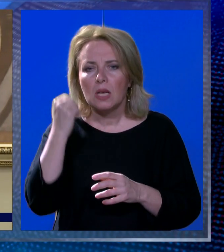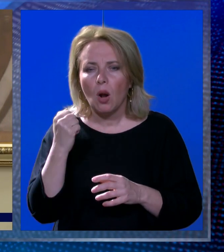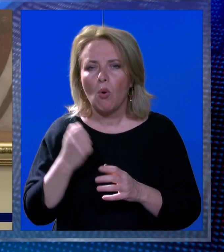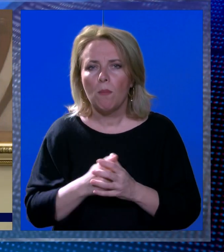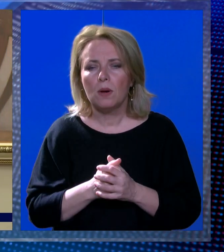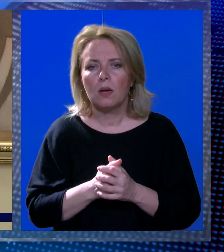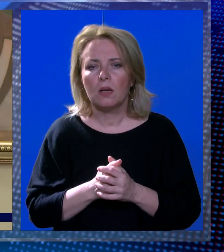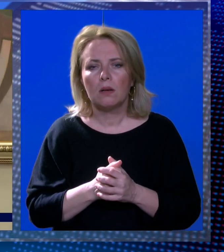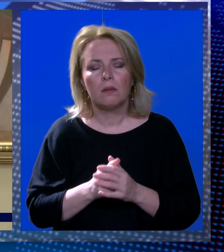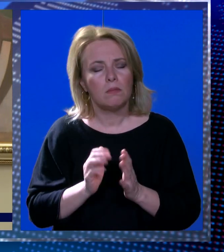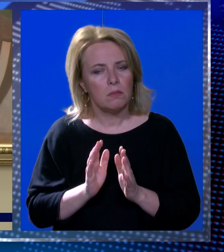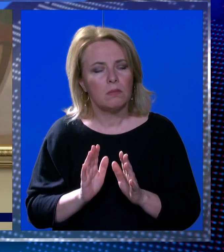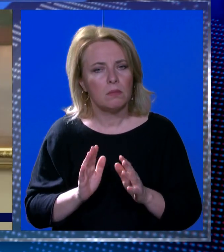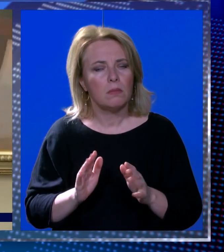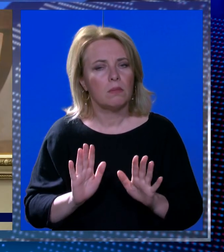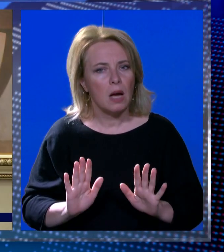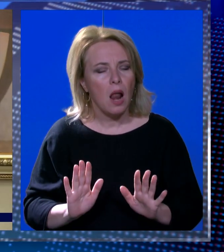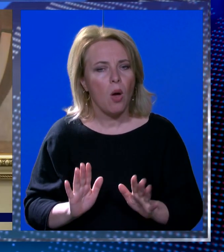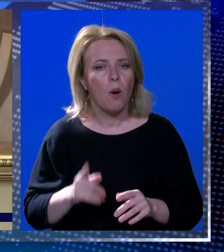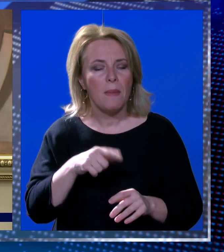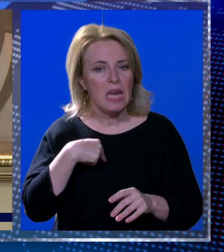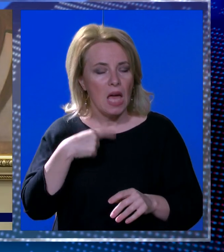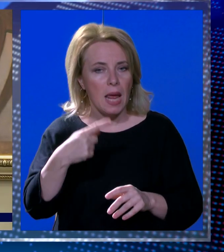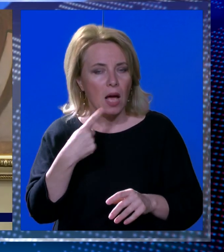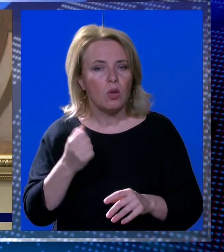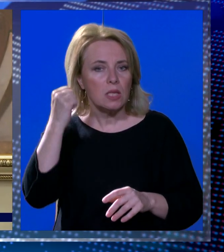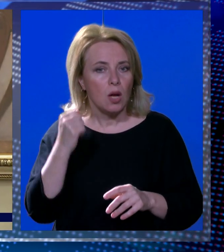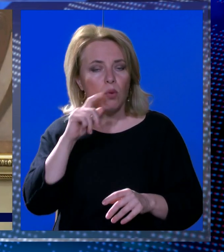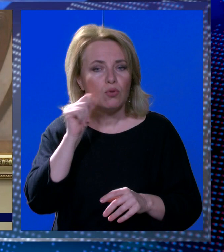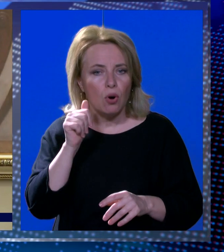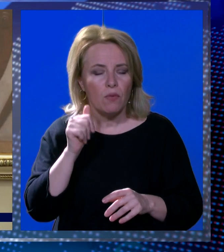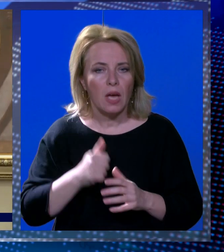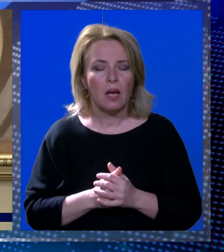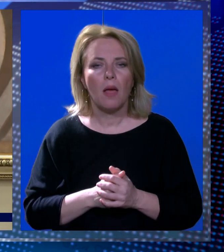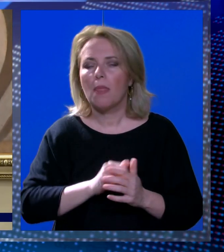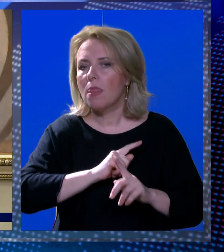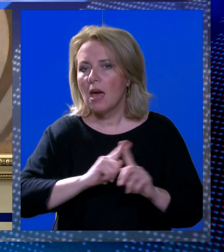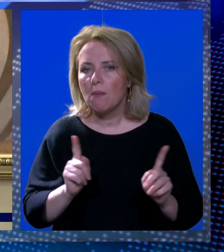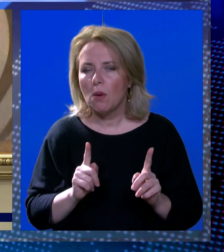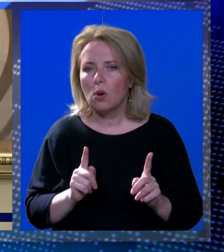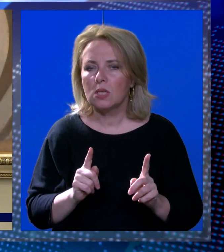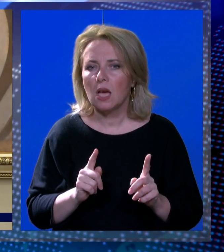Nemoj mi govori da sam glup. Samo malo. Rekao mi je da sam glup čovjek.